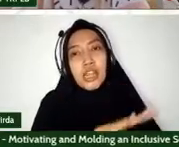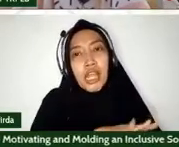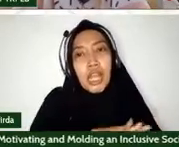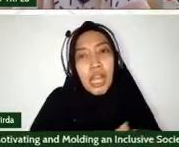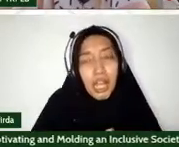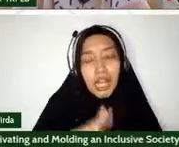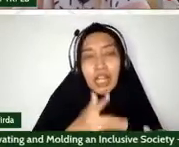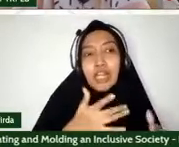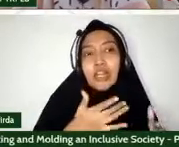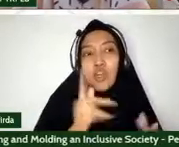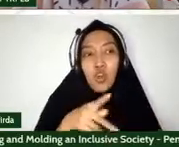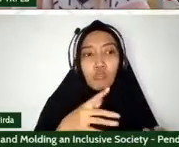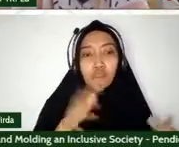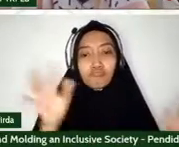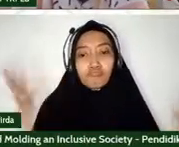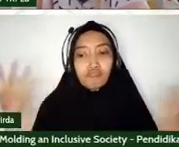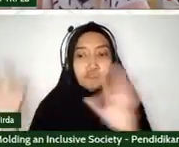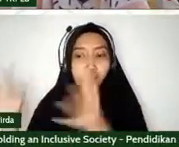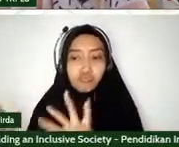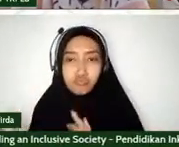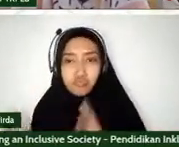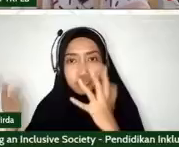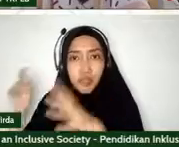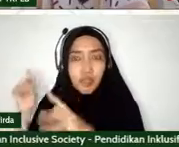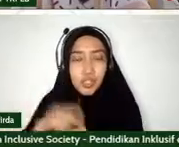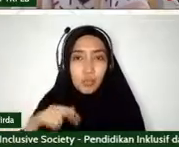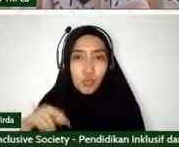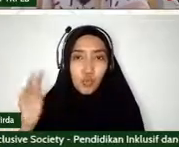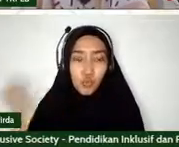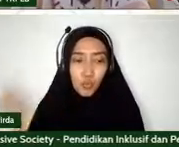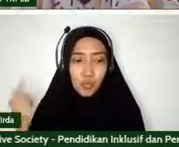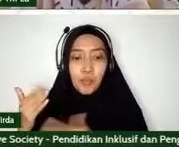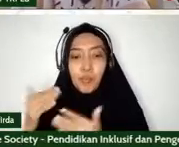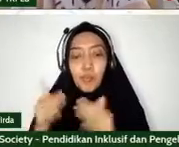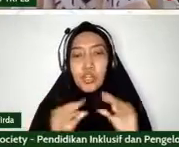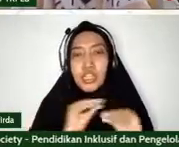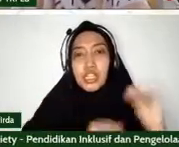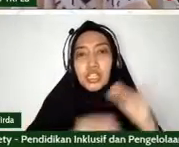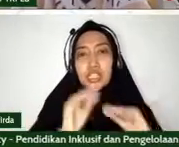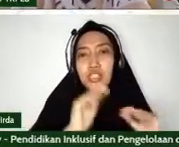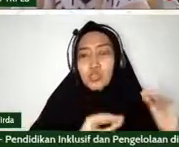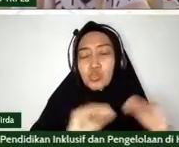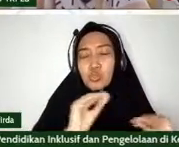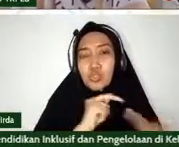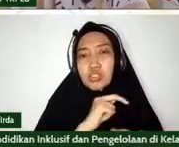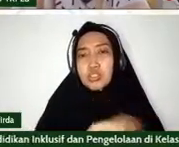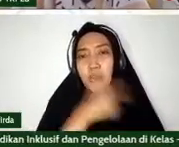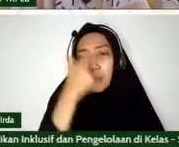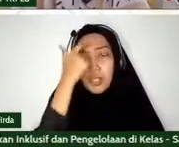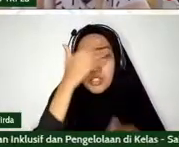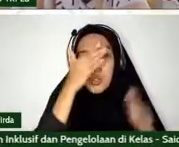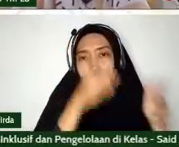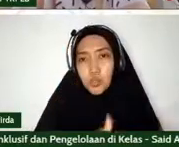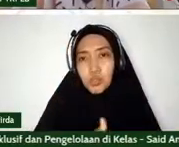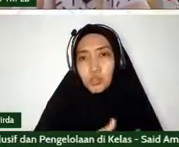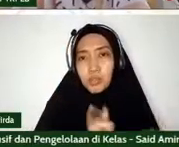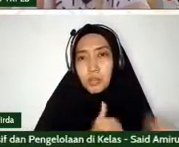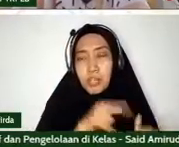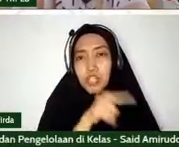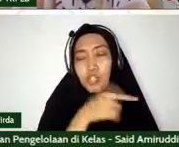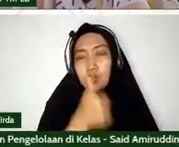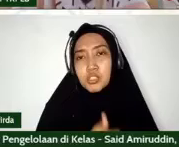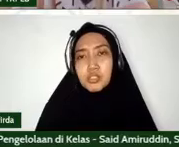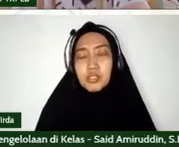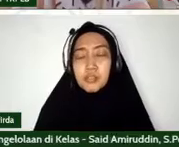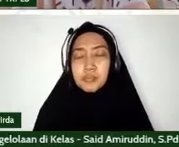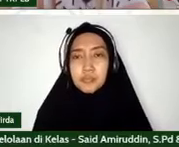sama anak-anak rame kesulitan mungkin diatur jam pembelajarannya seperti itu, mungkin bisa bermain di situ. Diatur